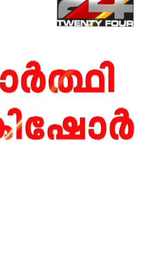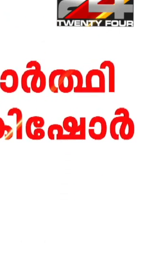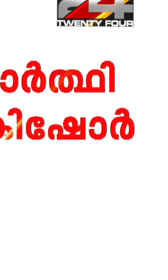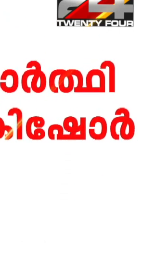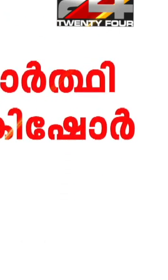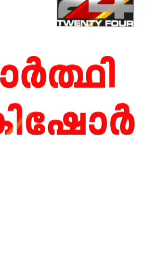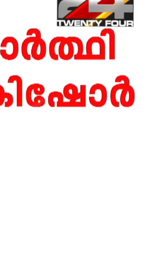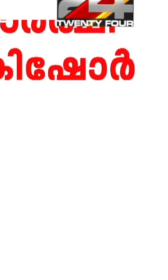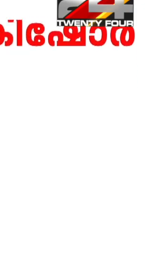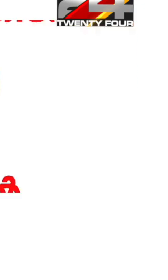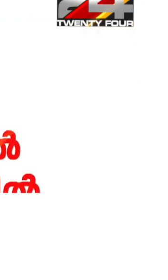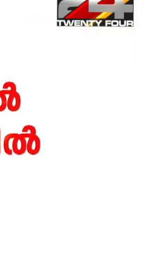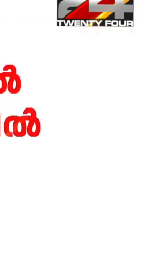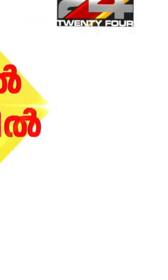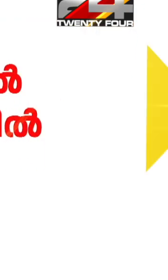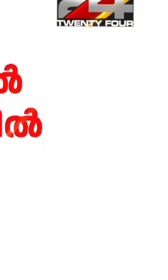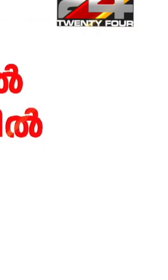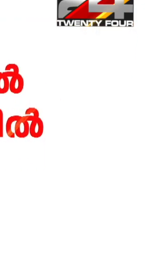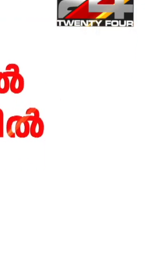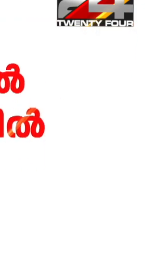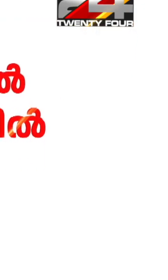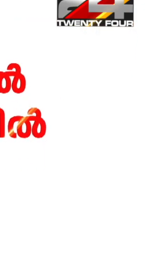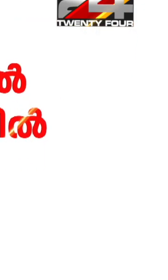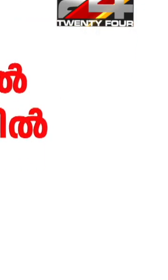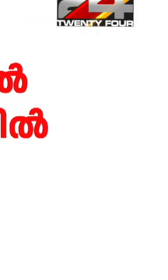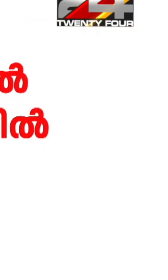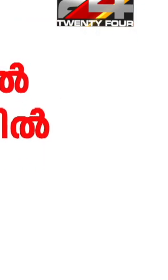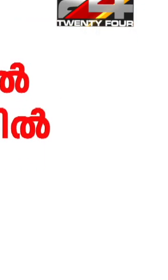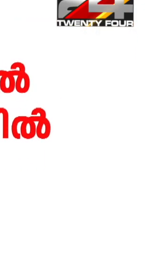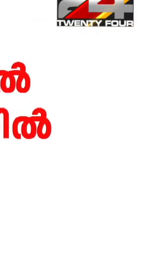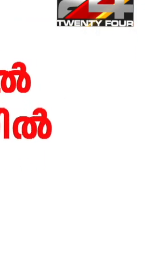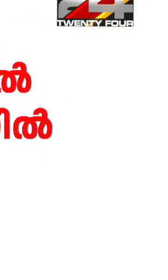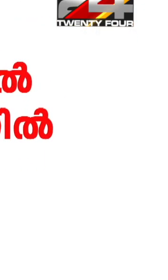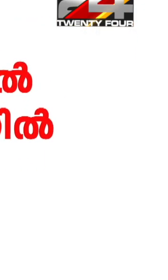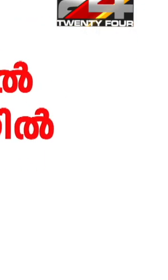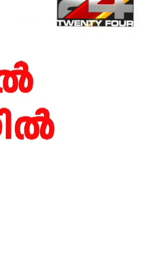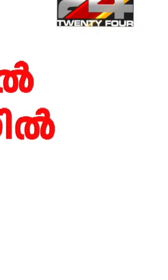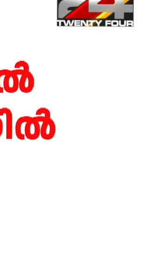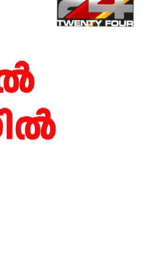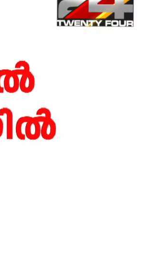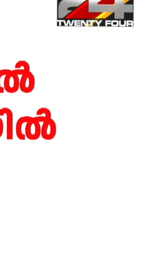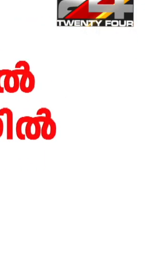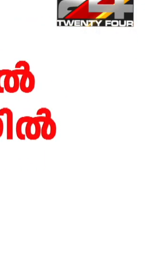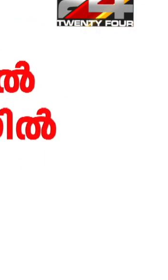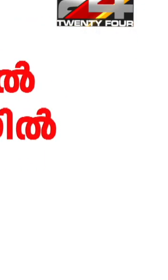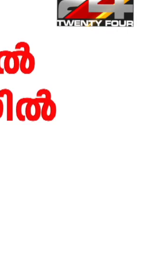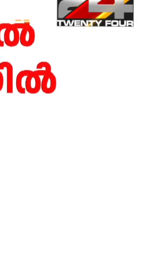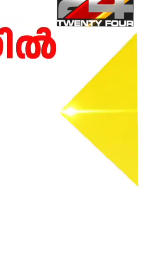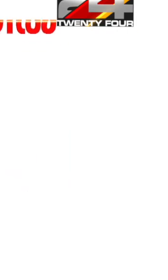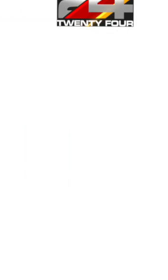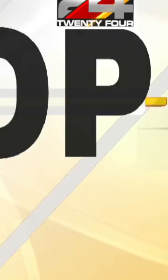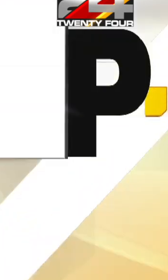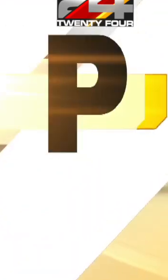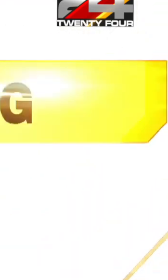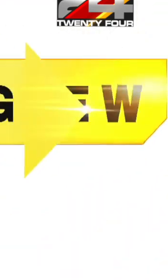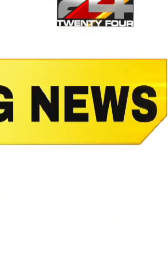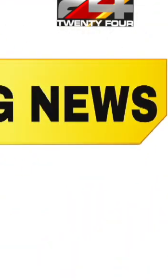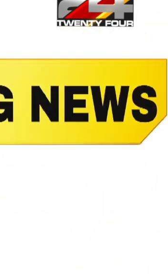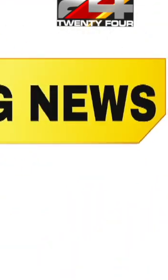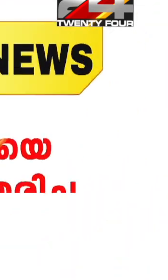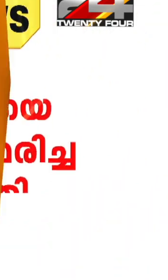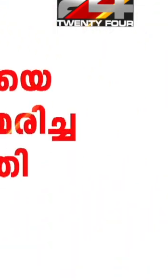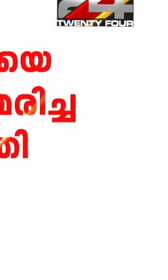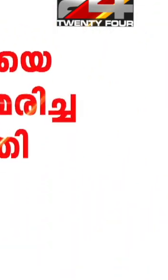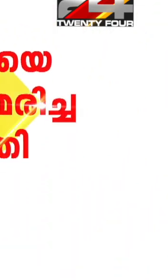നിലയിൽ കണ്ടെത്തിയത്. തുടർന്ന് പോലീസിനെ അറിയിക്കുകയും ഈ IIT അധികൃതർ തന്നെ മറ്റ് നടപടികൾ പൂർത്തിയാക്കുകയുമായിരുന്നു.